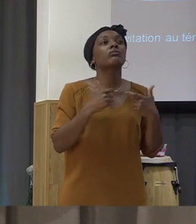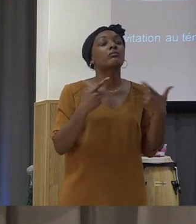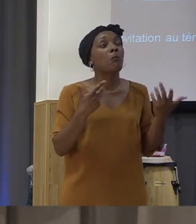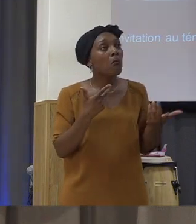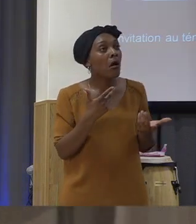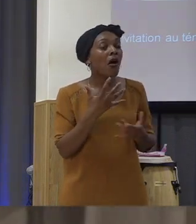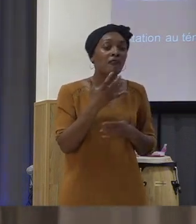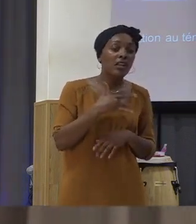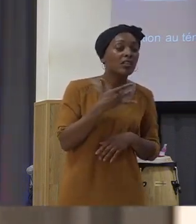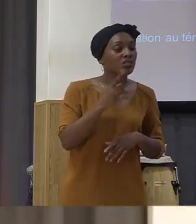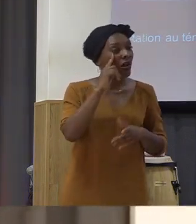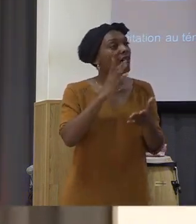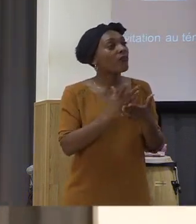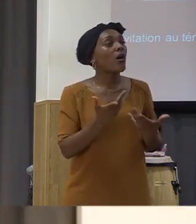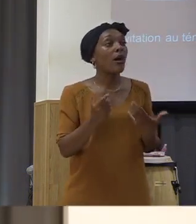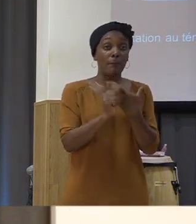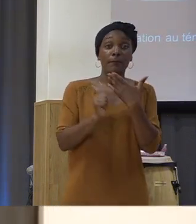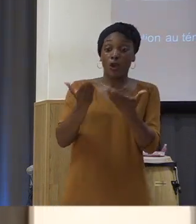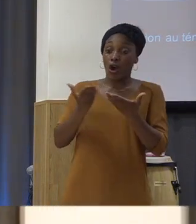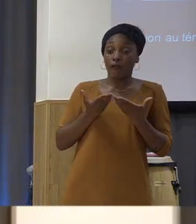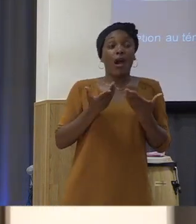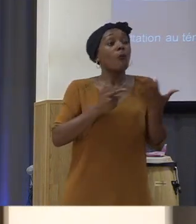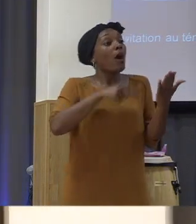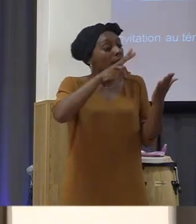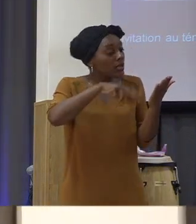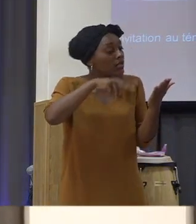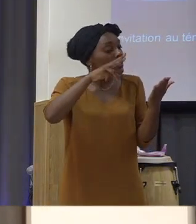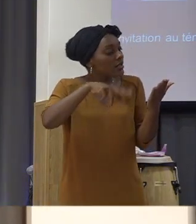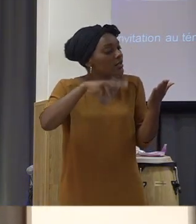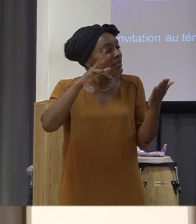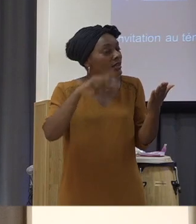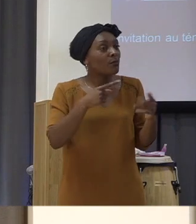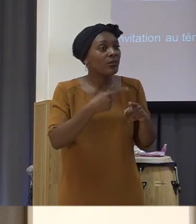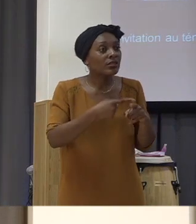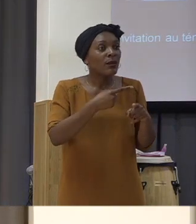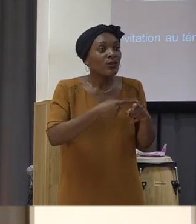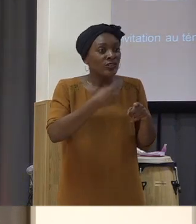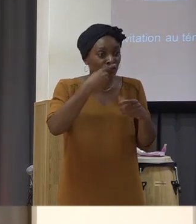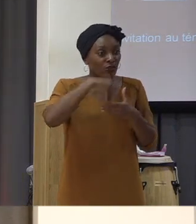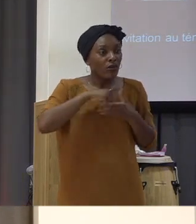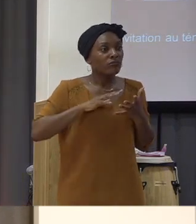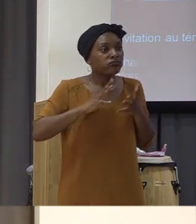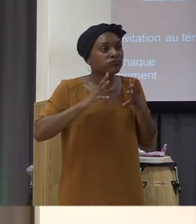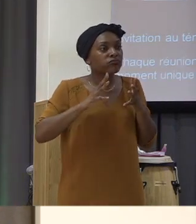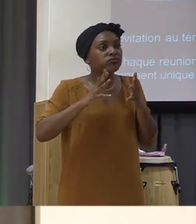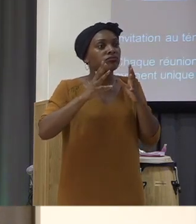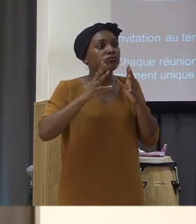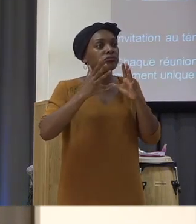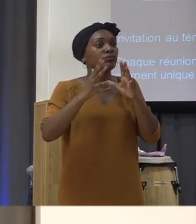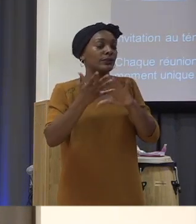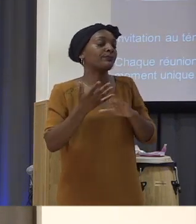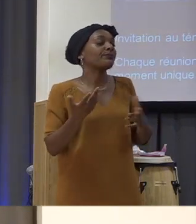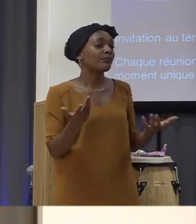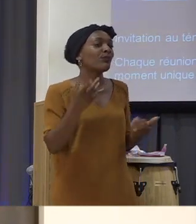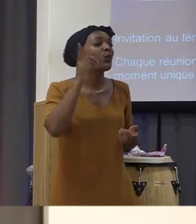foi, à lire ma Bible. Les choses ont commencé progressivement à évoluer. Ce que je voudrais dire par